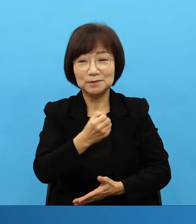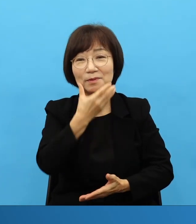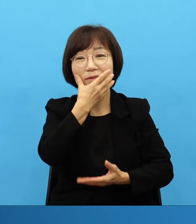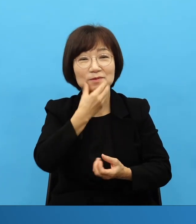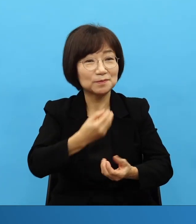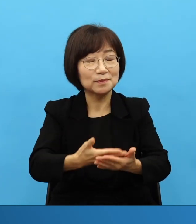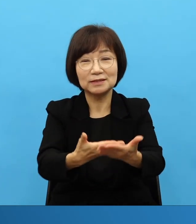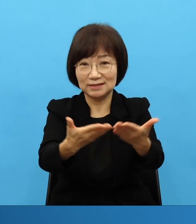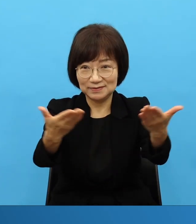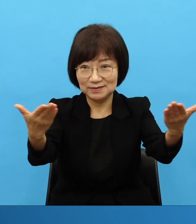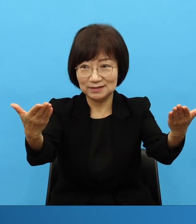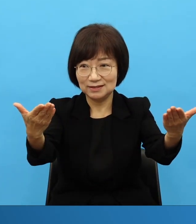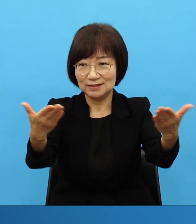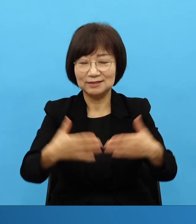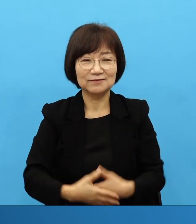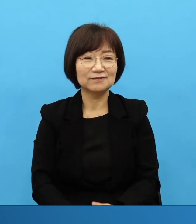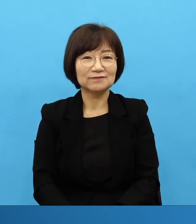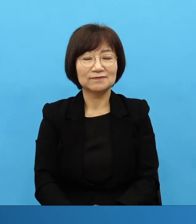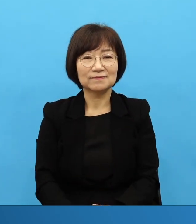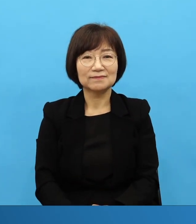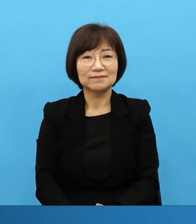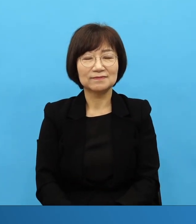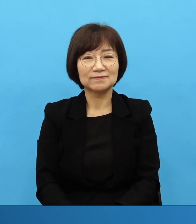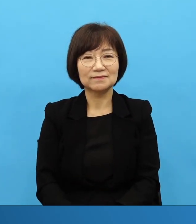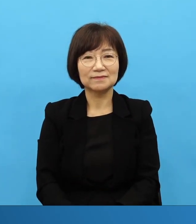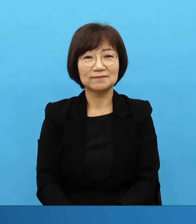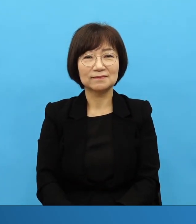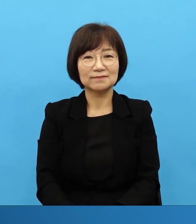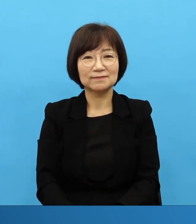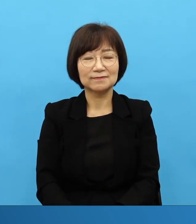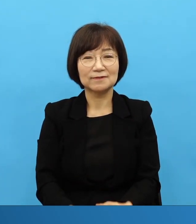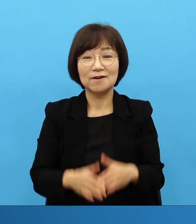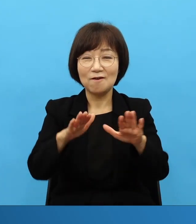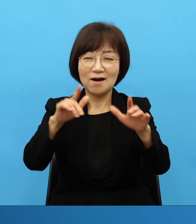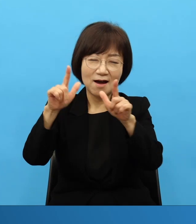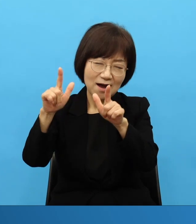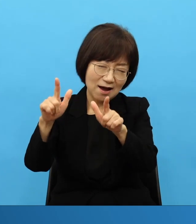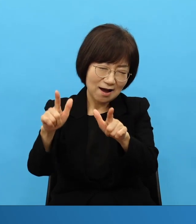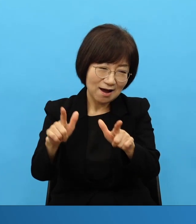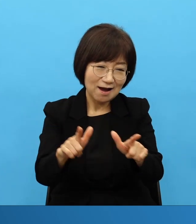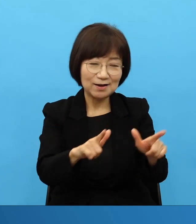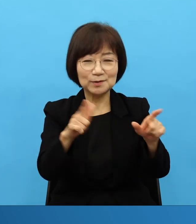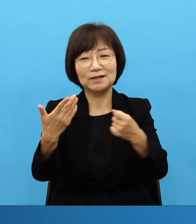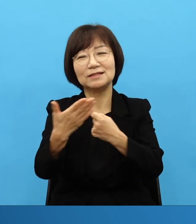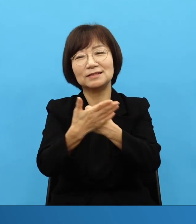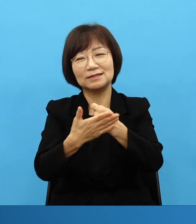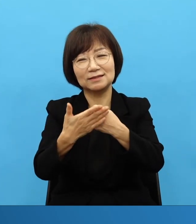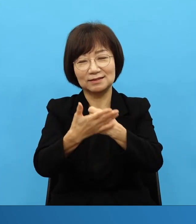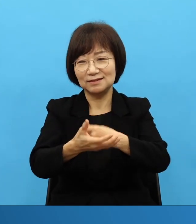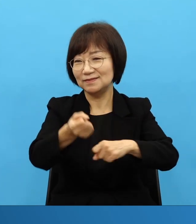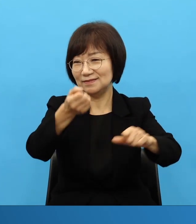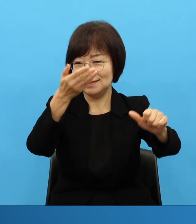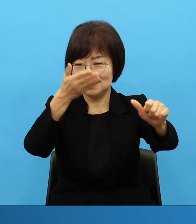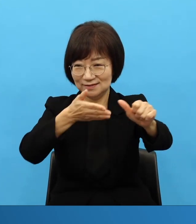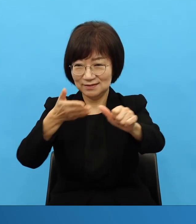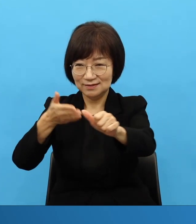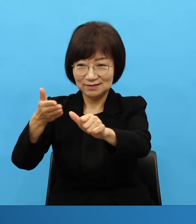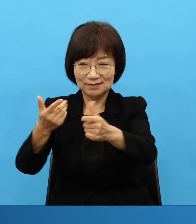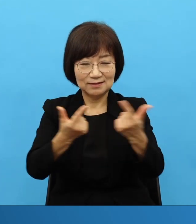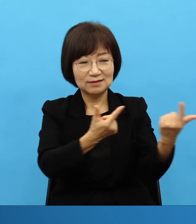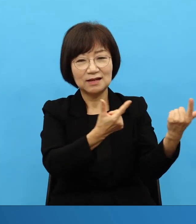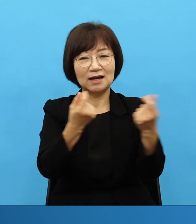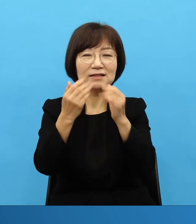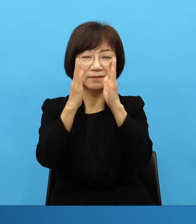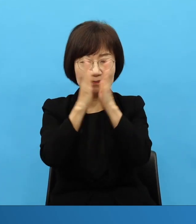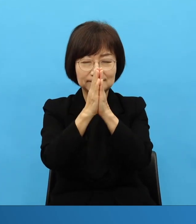Christ that you'll have true peace, true answers, and true power come upon you. 오늘 하루 종일 은혜 있기를 바랍니다. I really hope that God's grace is upon you 기도하겠습니다. all day 하나님